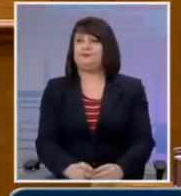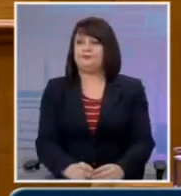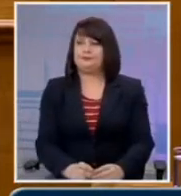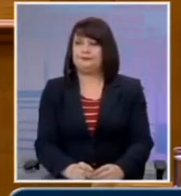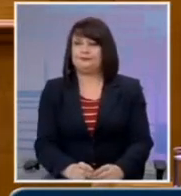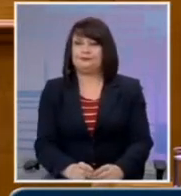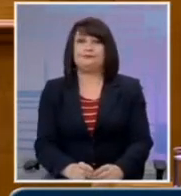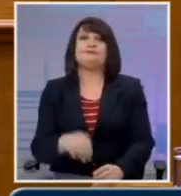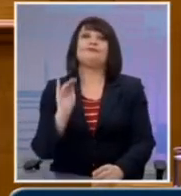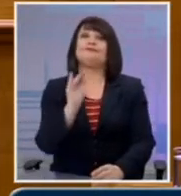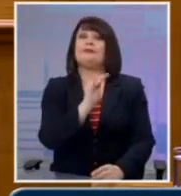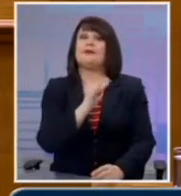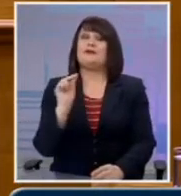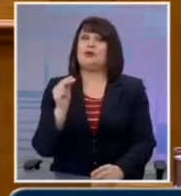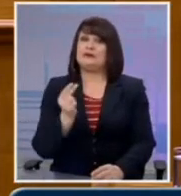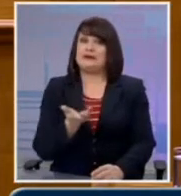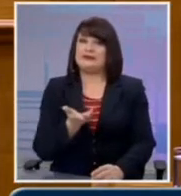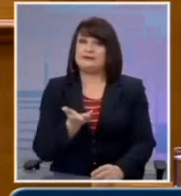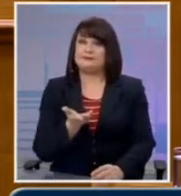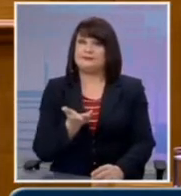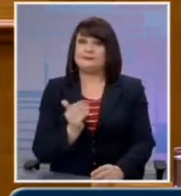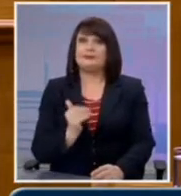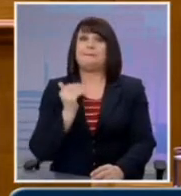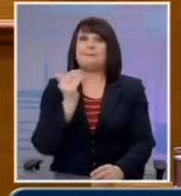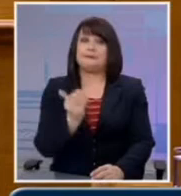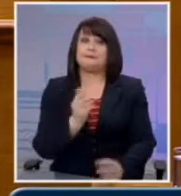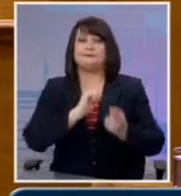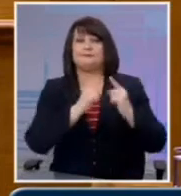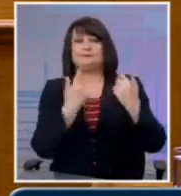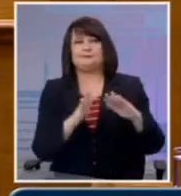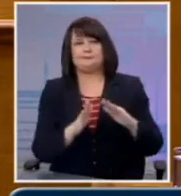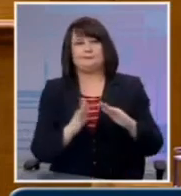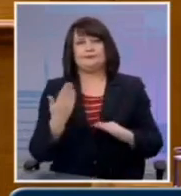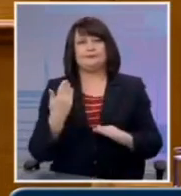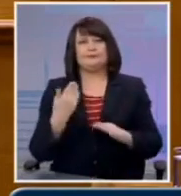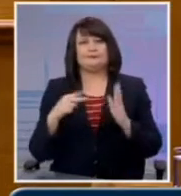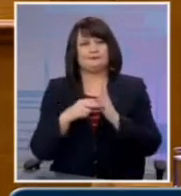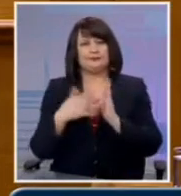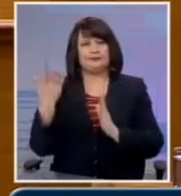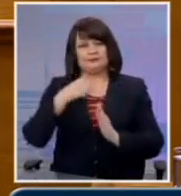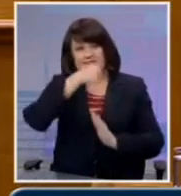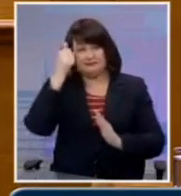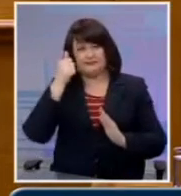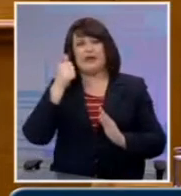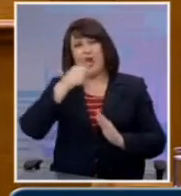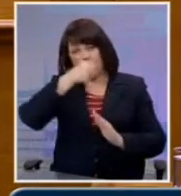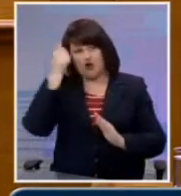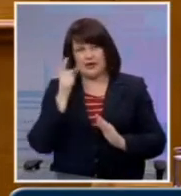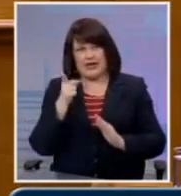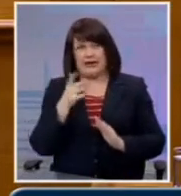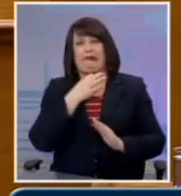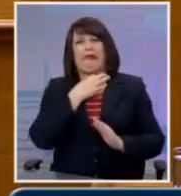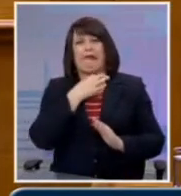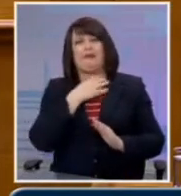Κυρίες και κύριοι βουλευτές, μετά τη συμφωνία του καλοκαιριού του 2015 και σε πολύ στενές συνθήκες,